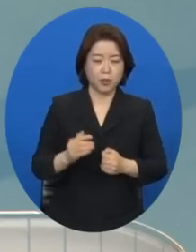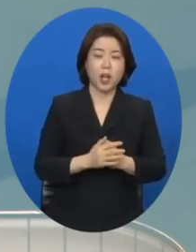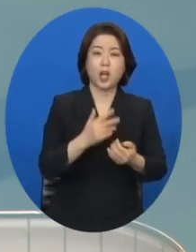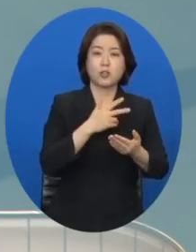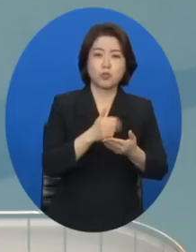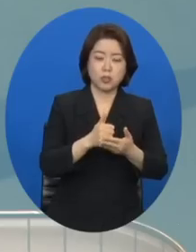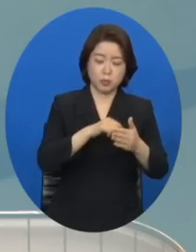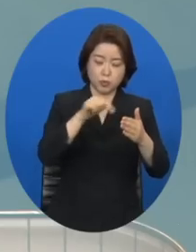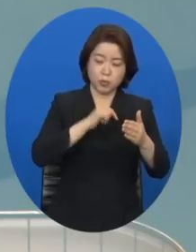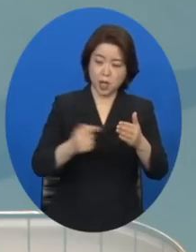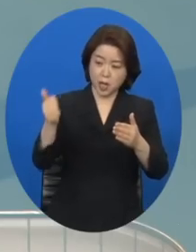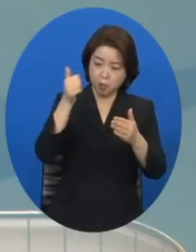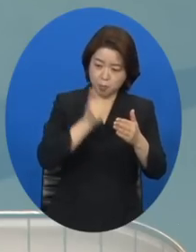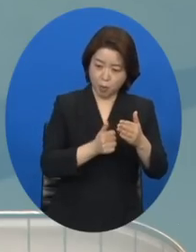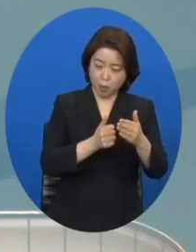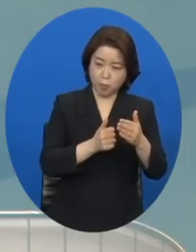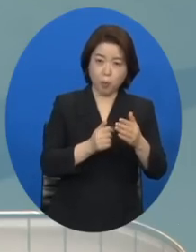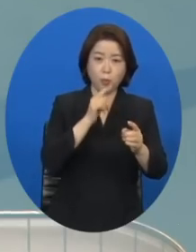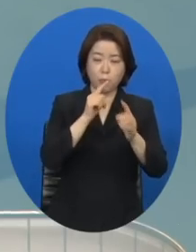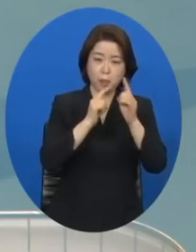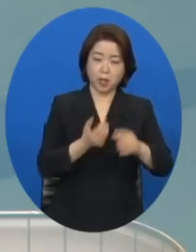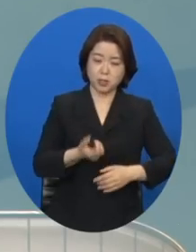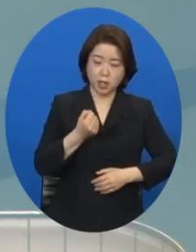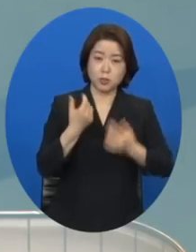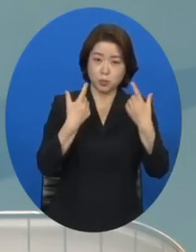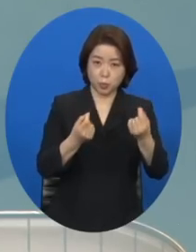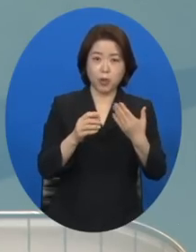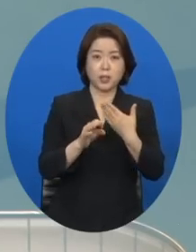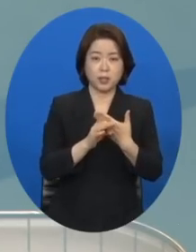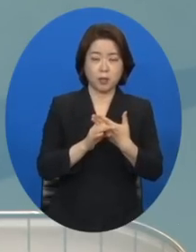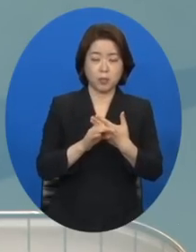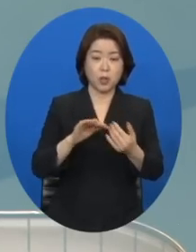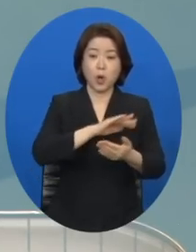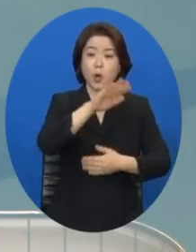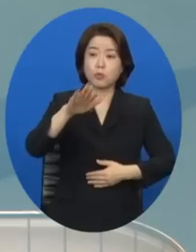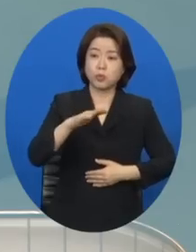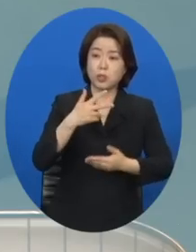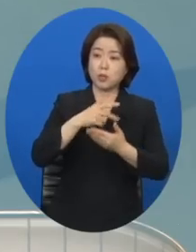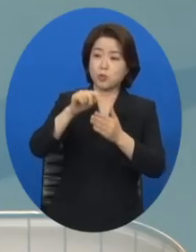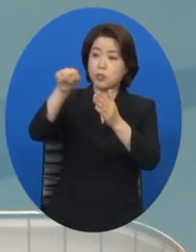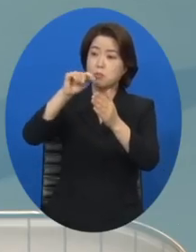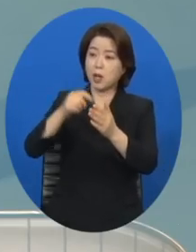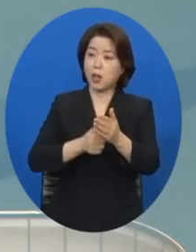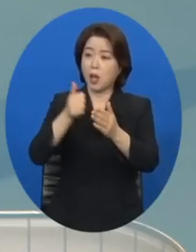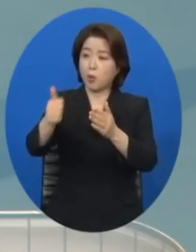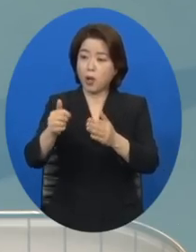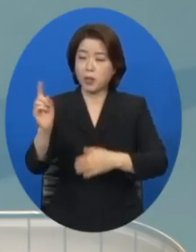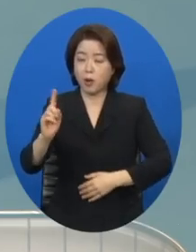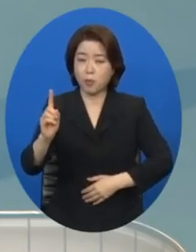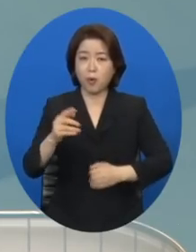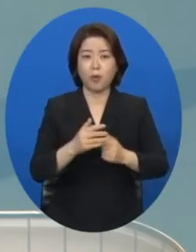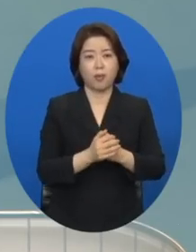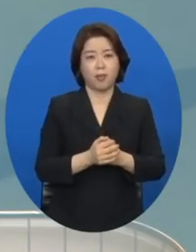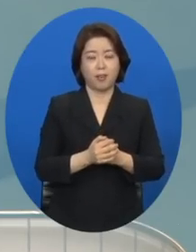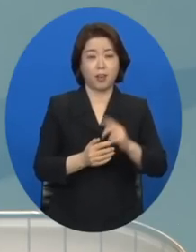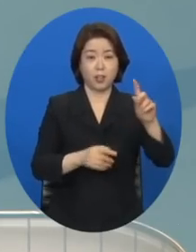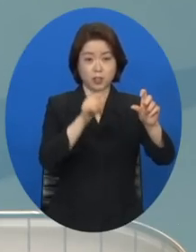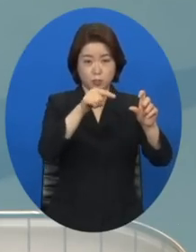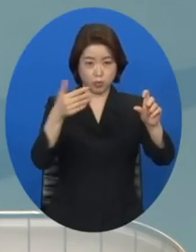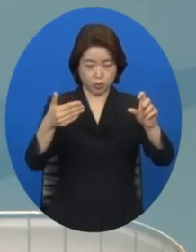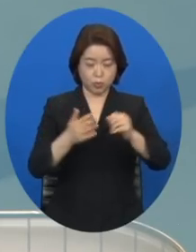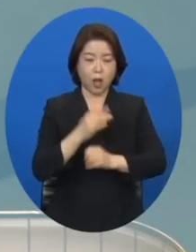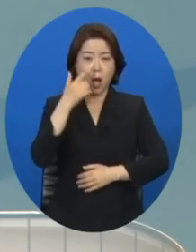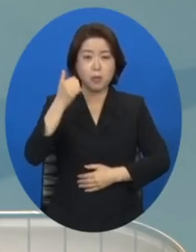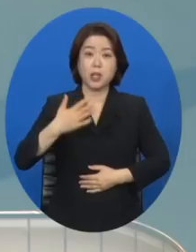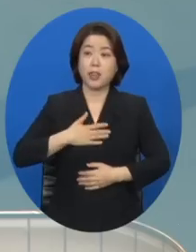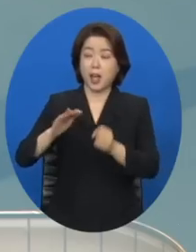안에 머무시는 것이 말씀이 우리 안에 거하시는 것이라면 우리가 주님 안에 거한다는 것은 무엇인가 구절에 나옵니다 아버지께서 나를 사랑하신 것 같이 나도